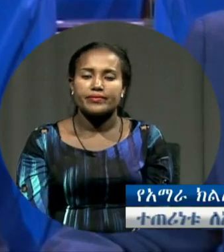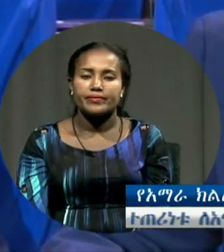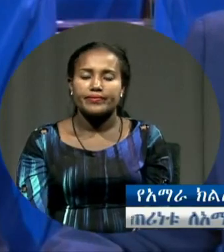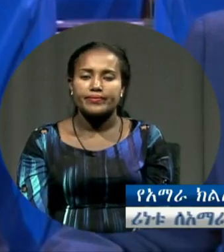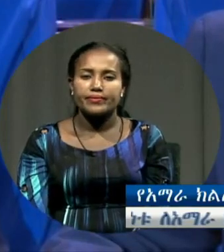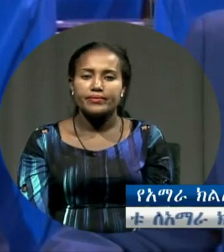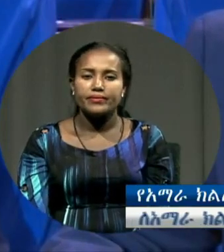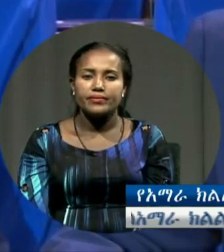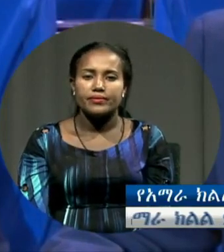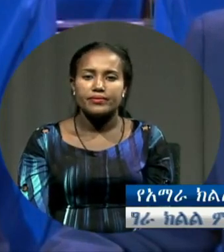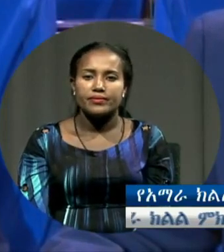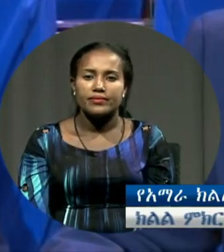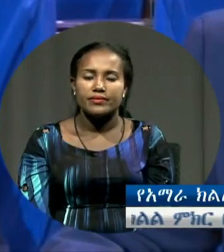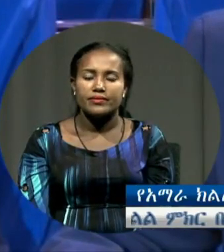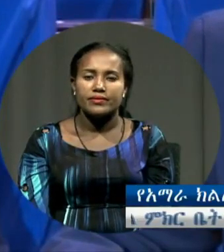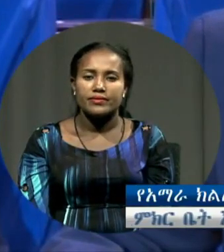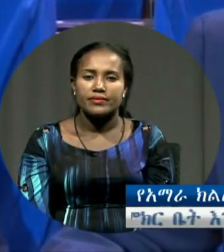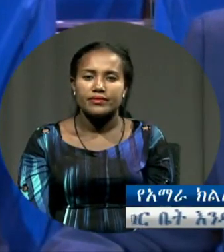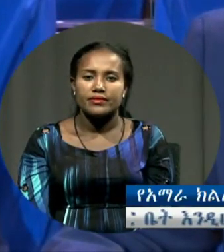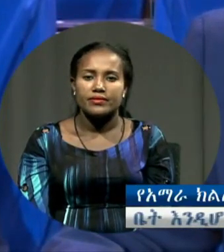አካሎች።